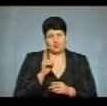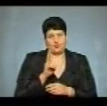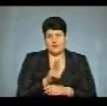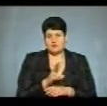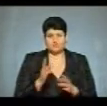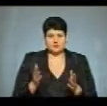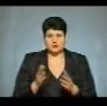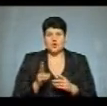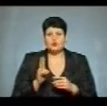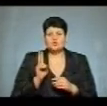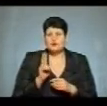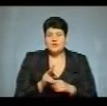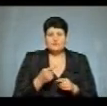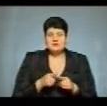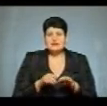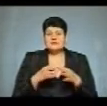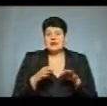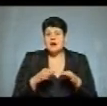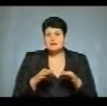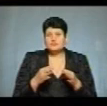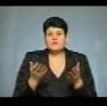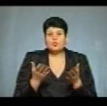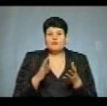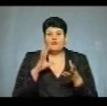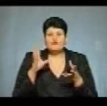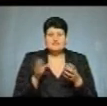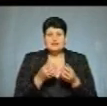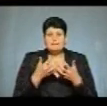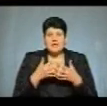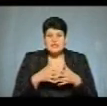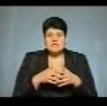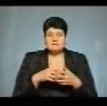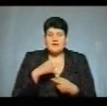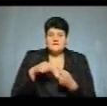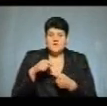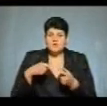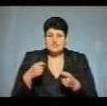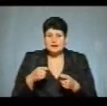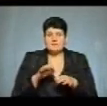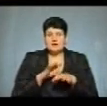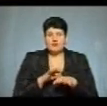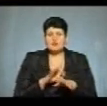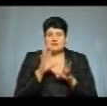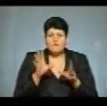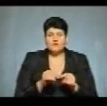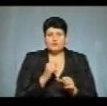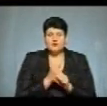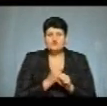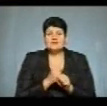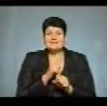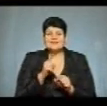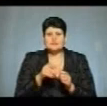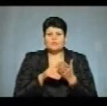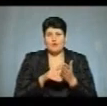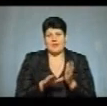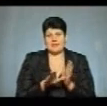тролейбус – транспортний засіб, в якому всі механізми вузли приводяться в дію за допомогою електрики. І в